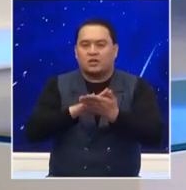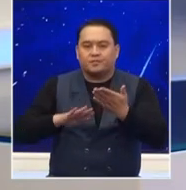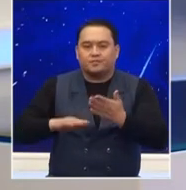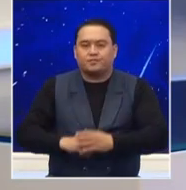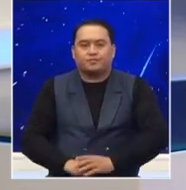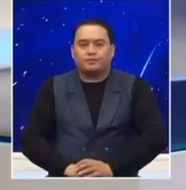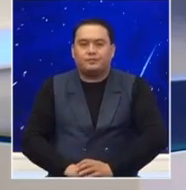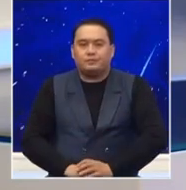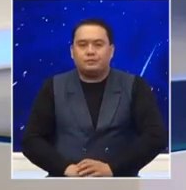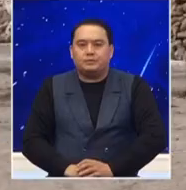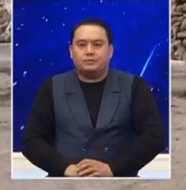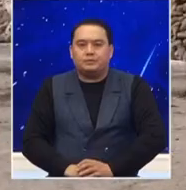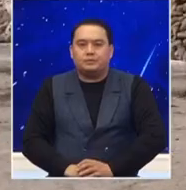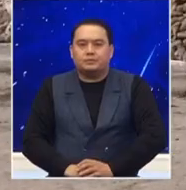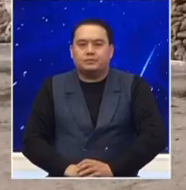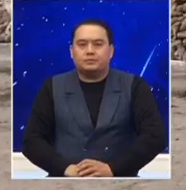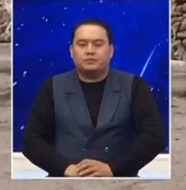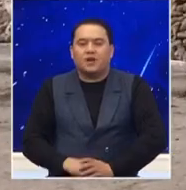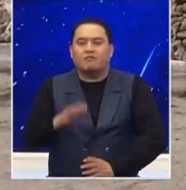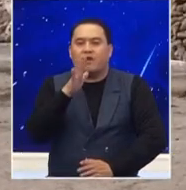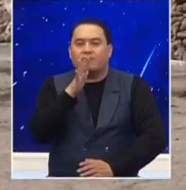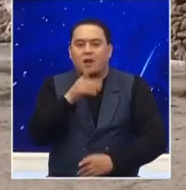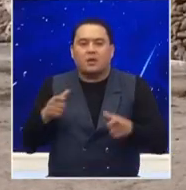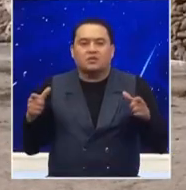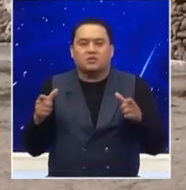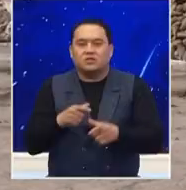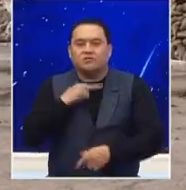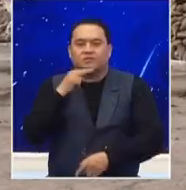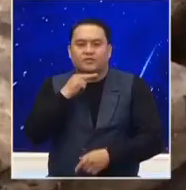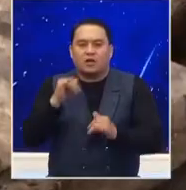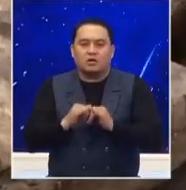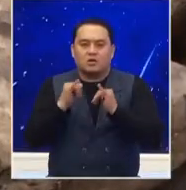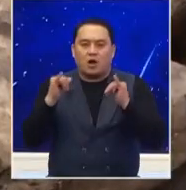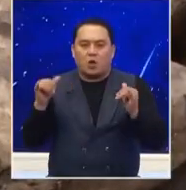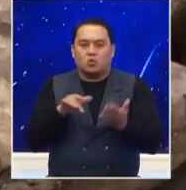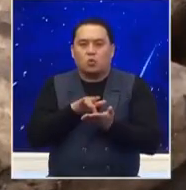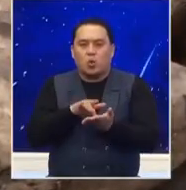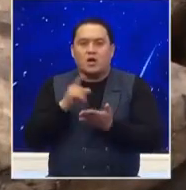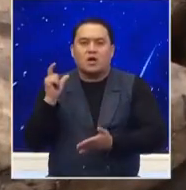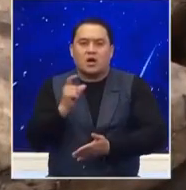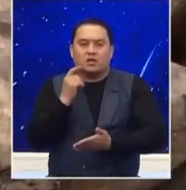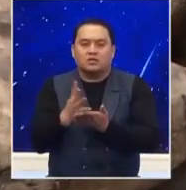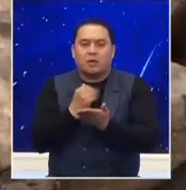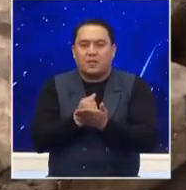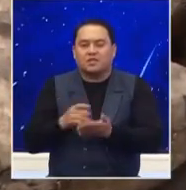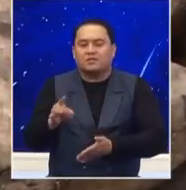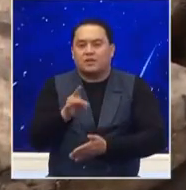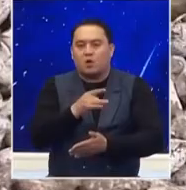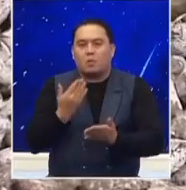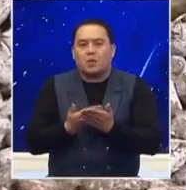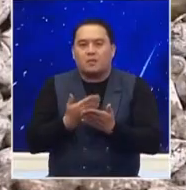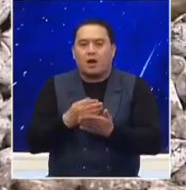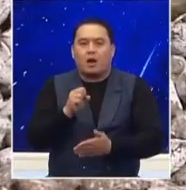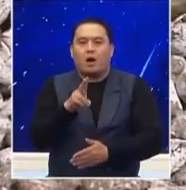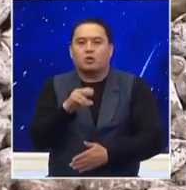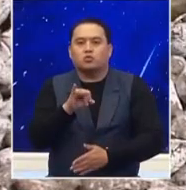сюжета. Во время пандемии власти сосредоточились на развитии внутренних экономических резервов региона. К примеру, в